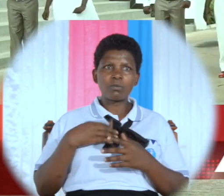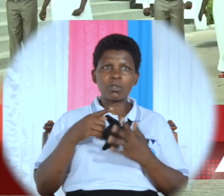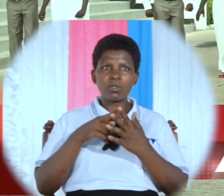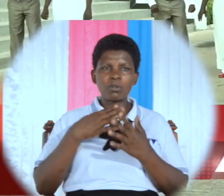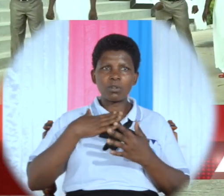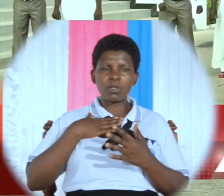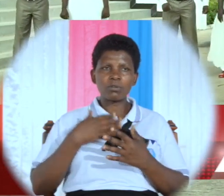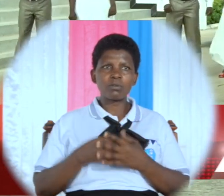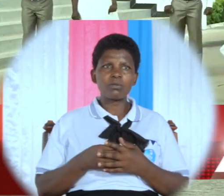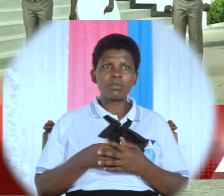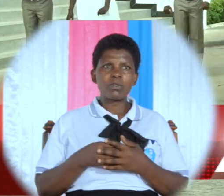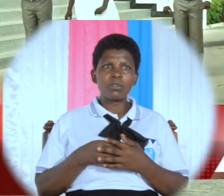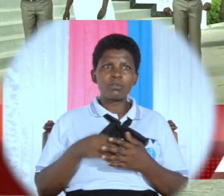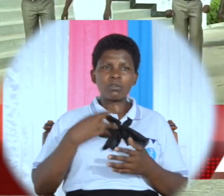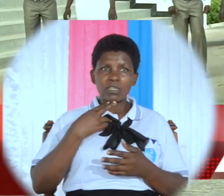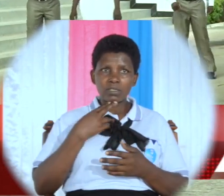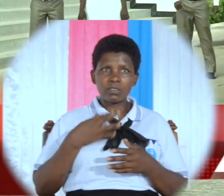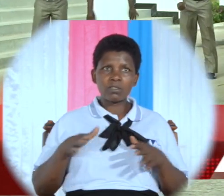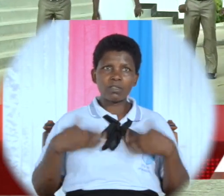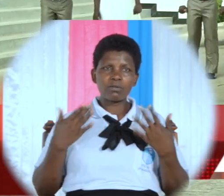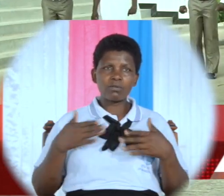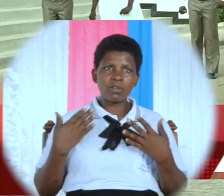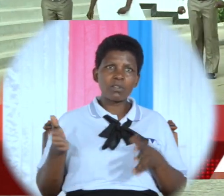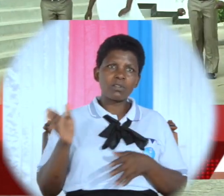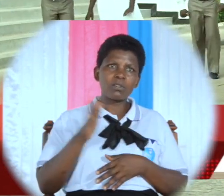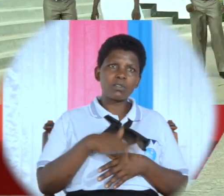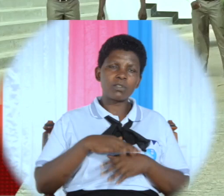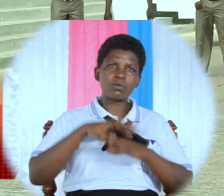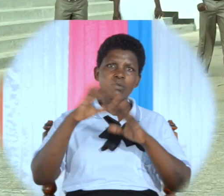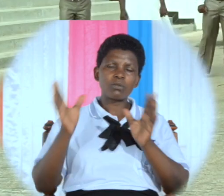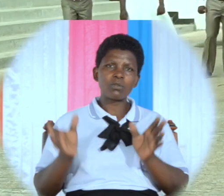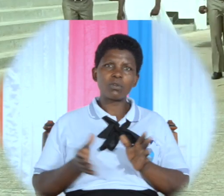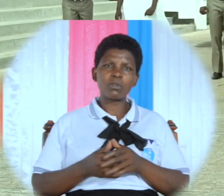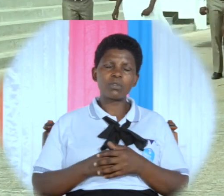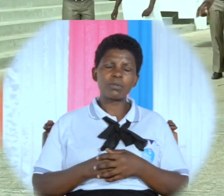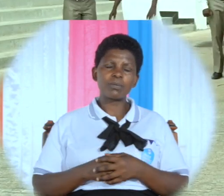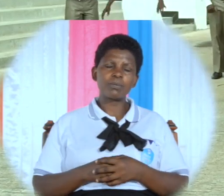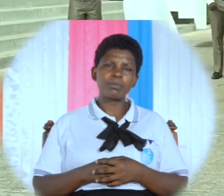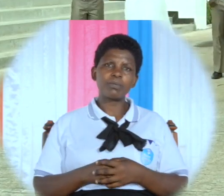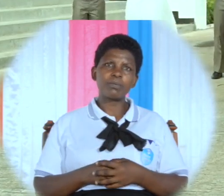Kwa nini na furaha siku zote